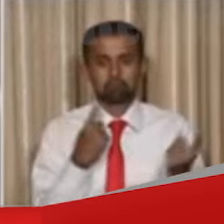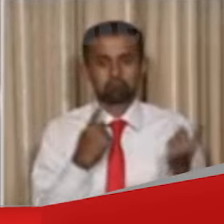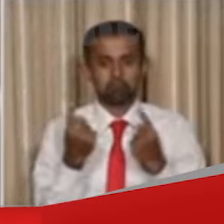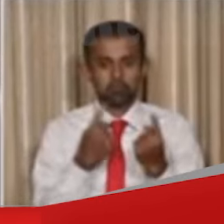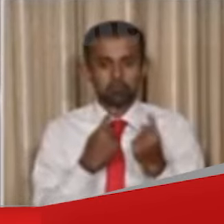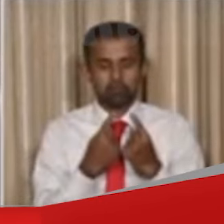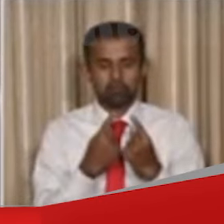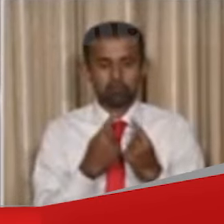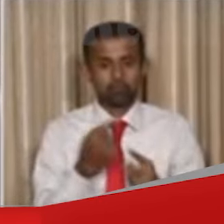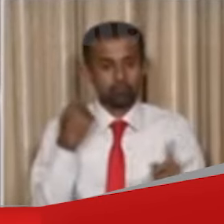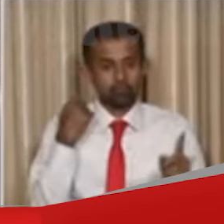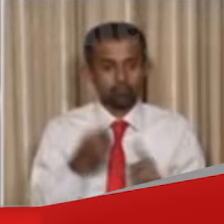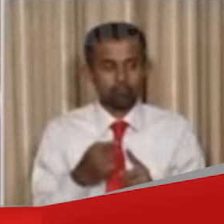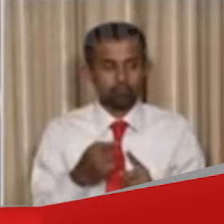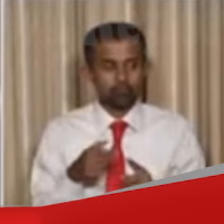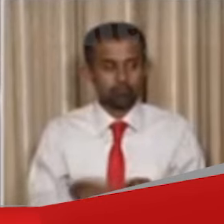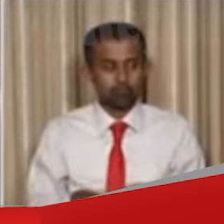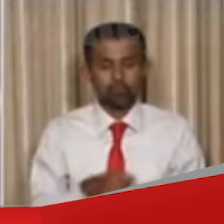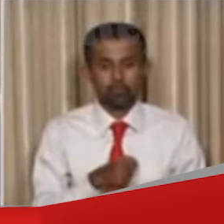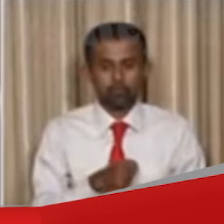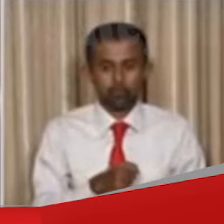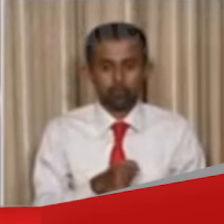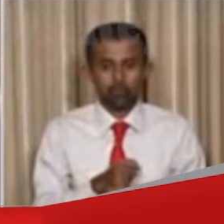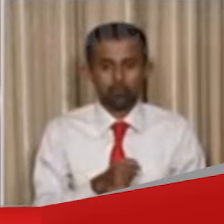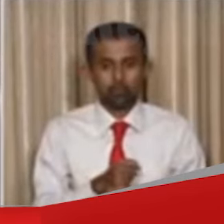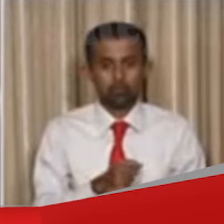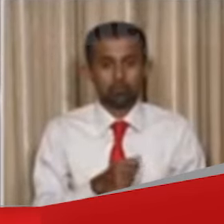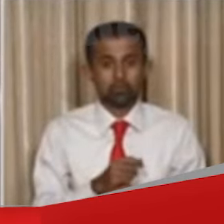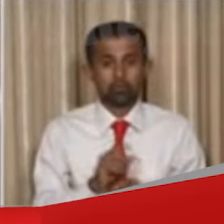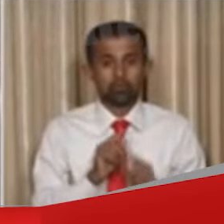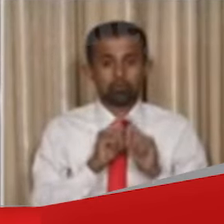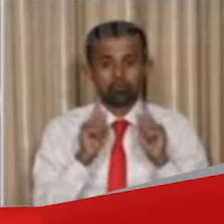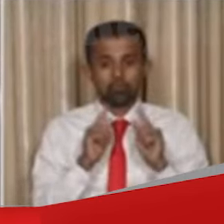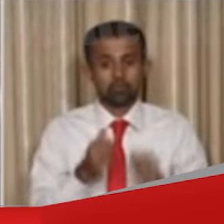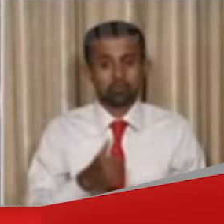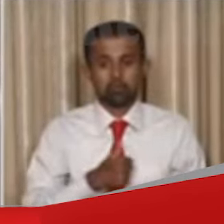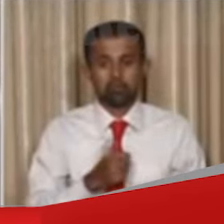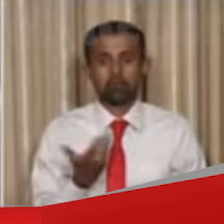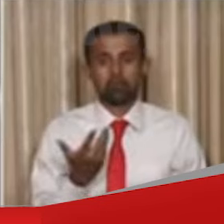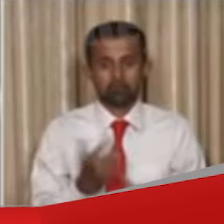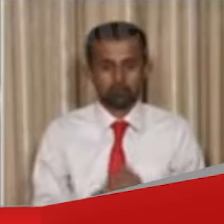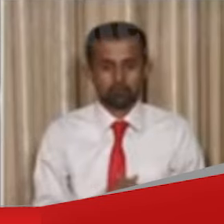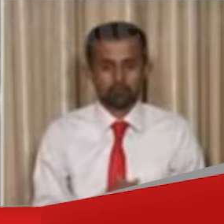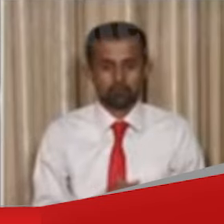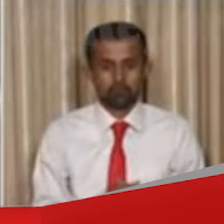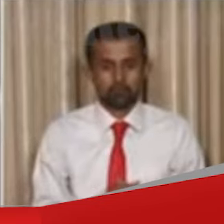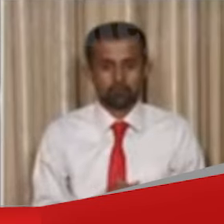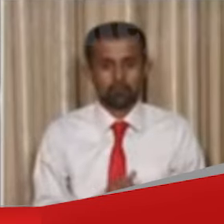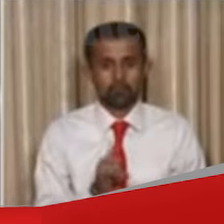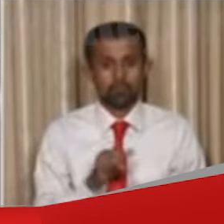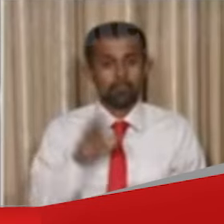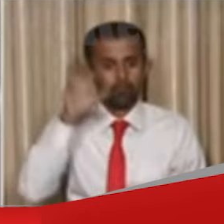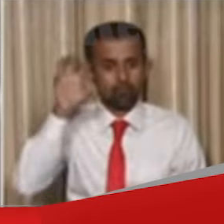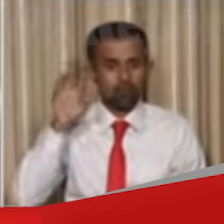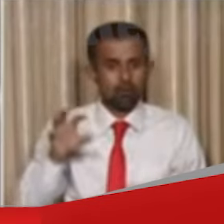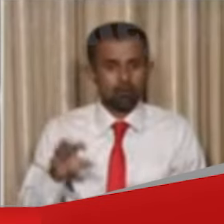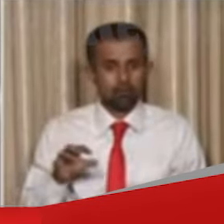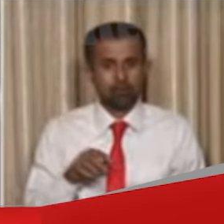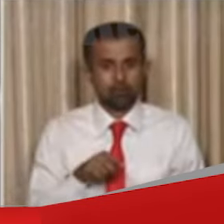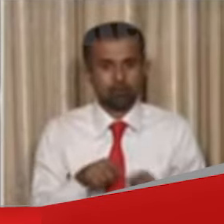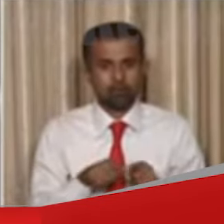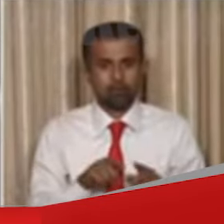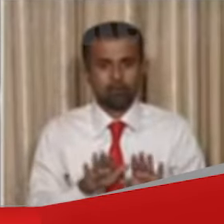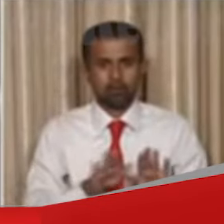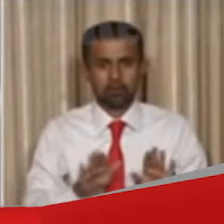ඒ පිළිබඳව මේ ආණ්ඩුවේ ප්‍රකාශවලට එරෙහිව කටයුතු කරලා තියෙනවා. ඒ වගේම ඇතම් රටවල් මෙවැනි